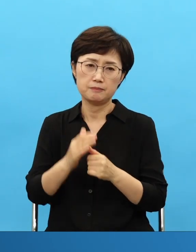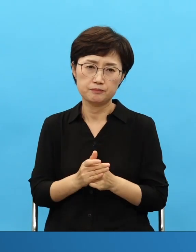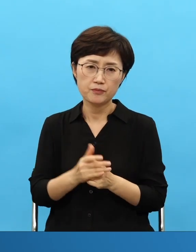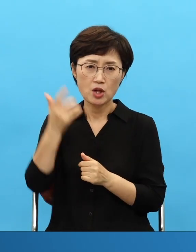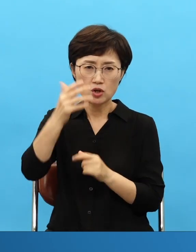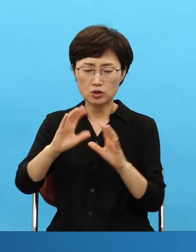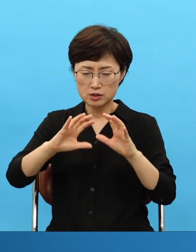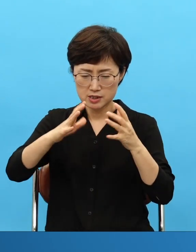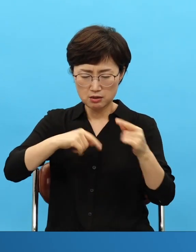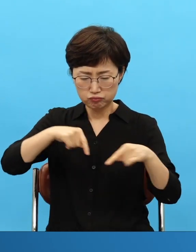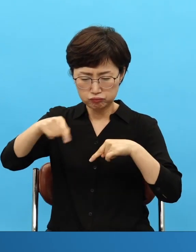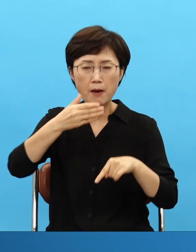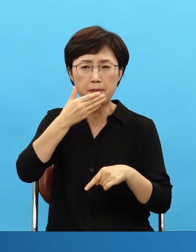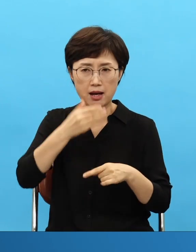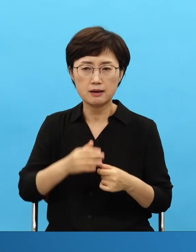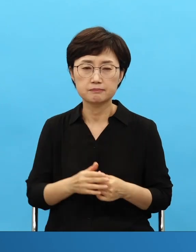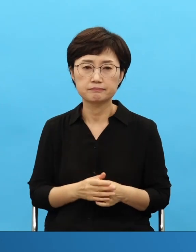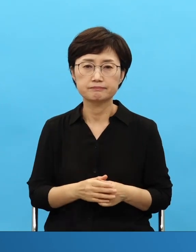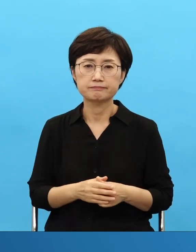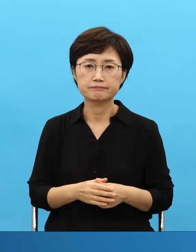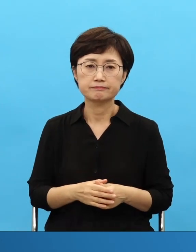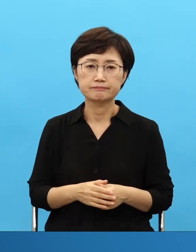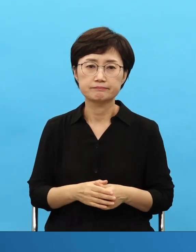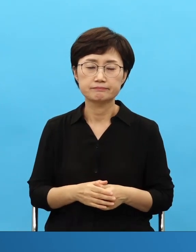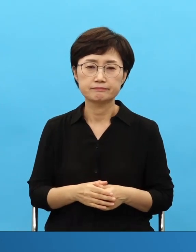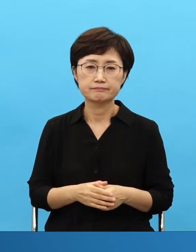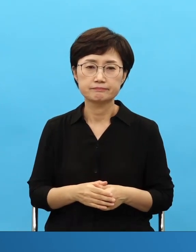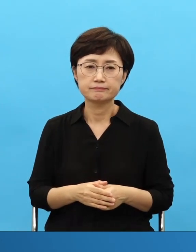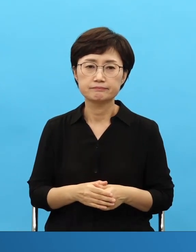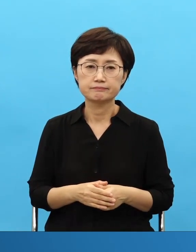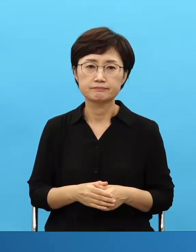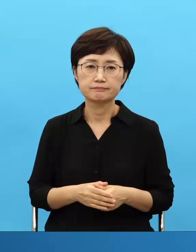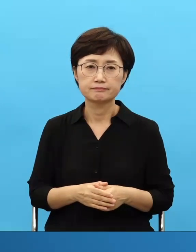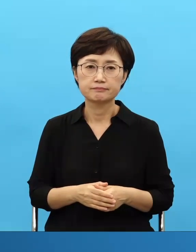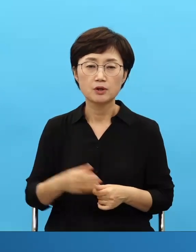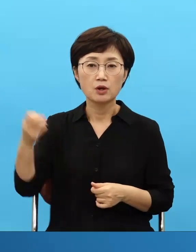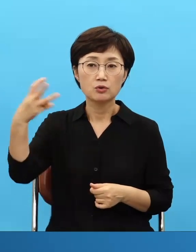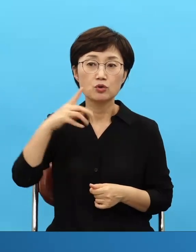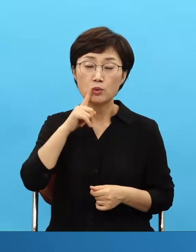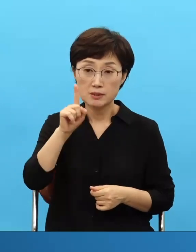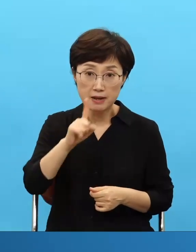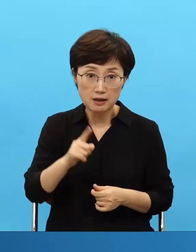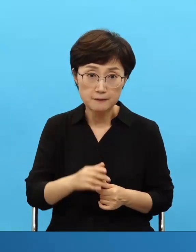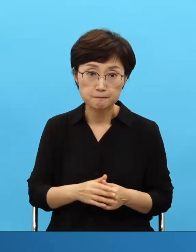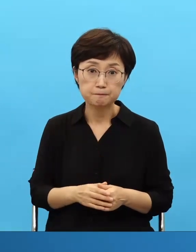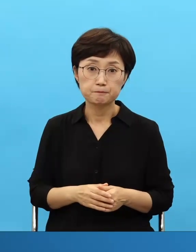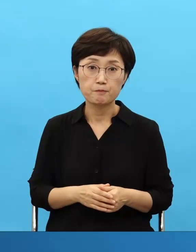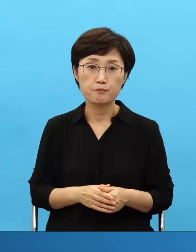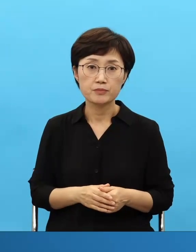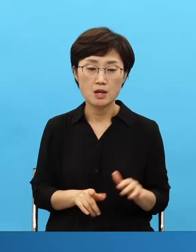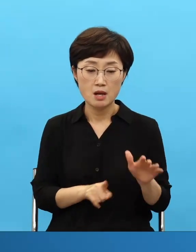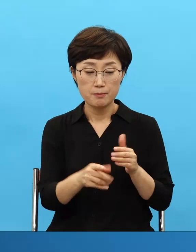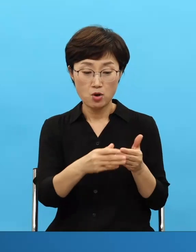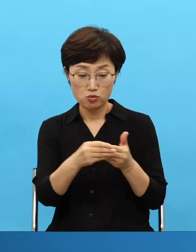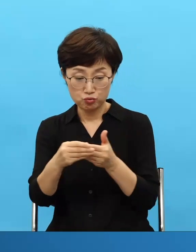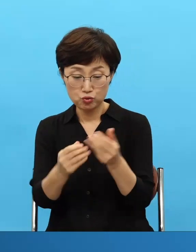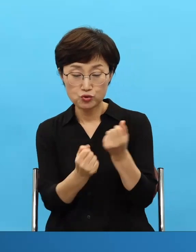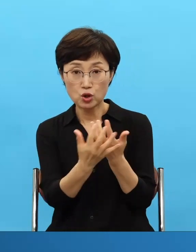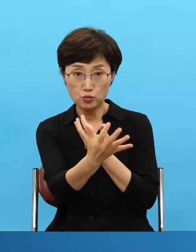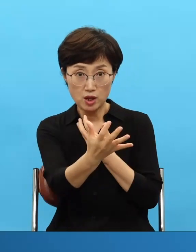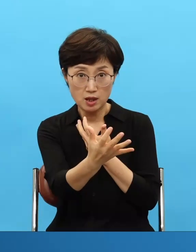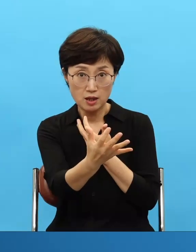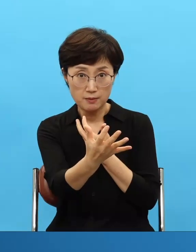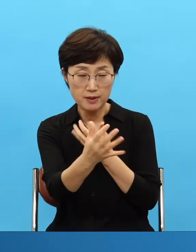영적 세계 움직일 수 있어요. 이번 WRC에서 류광수 목사는 리더 수련회는 커버넌트